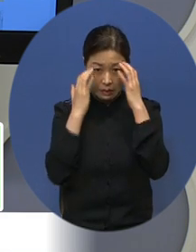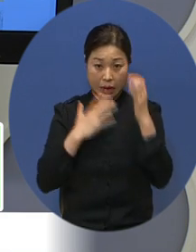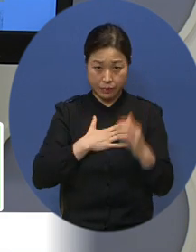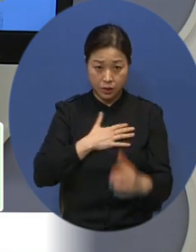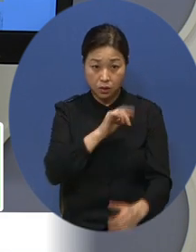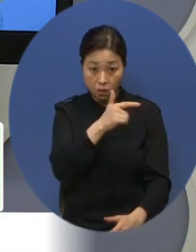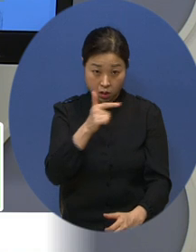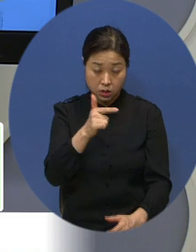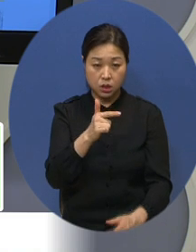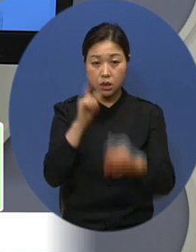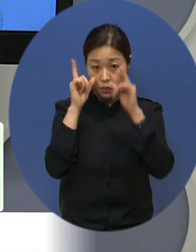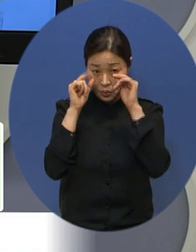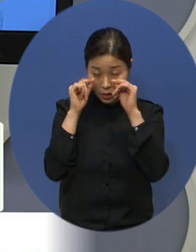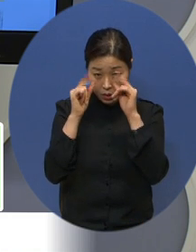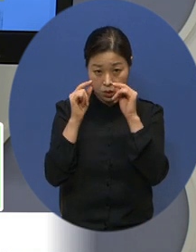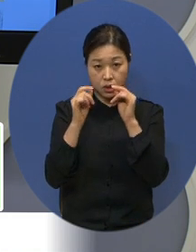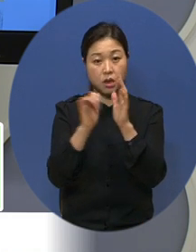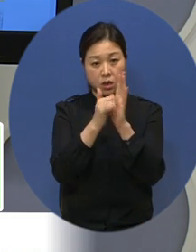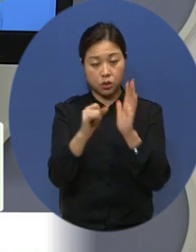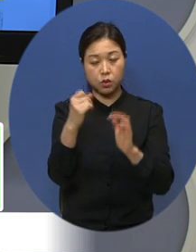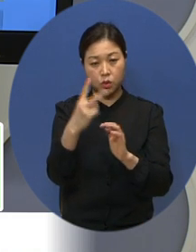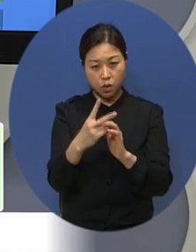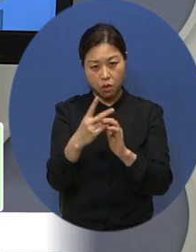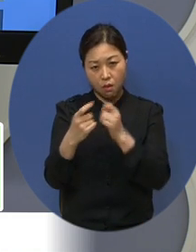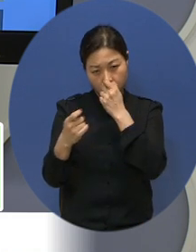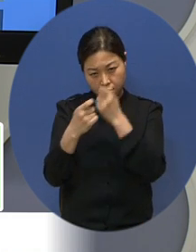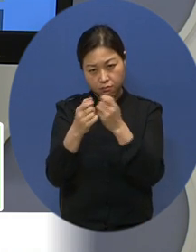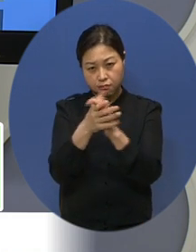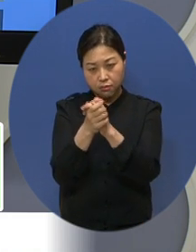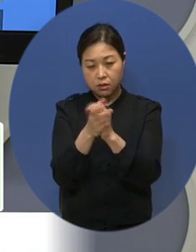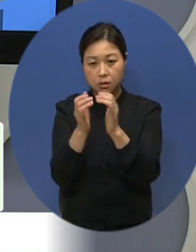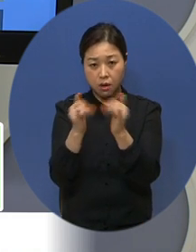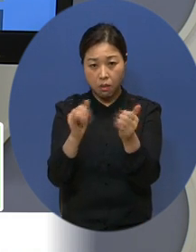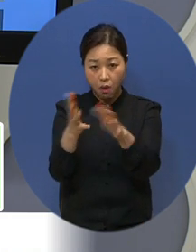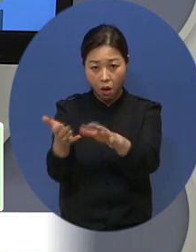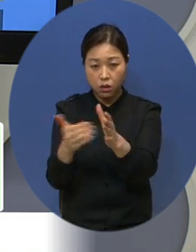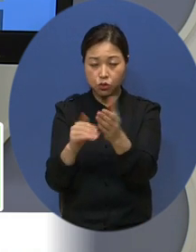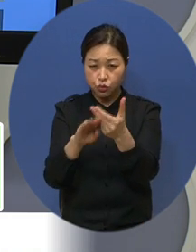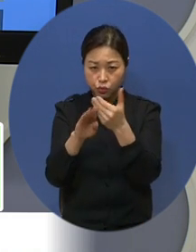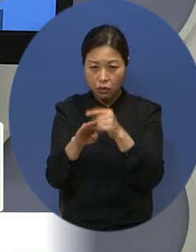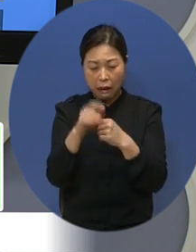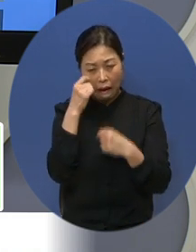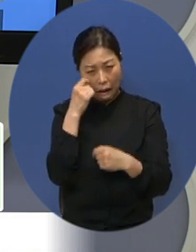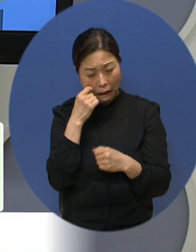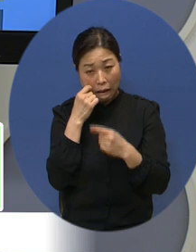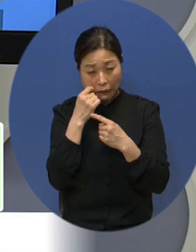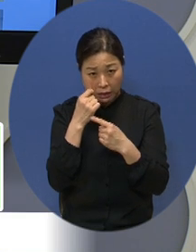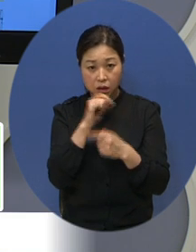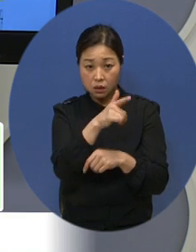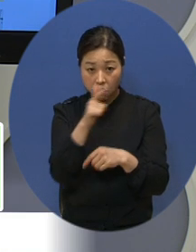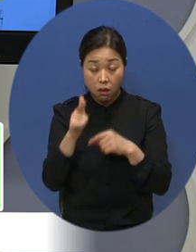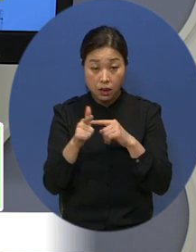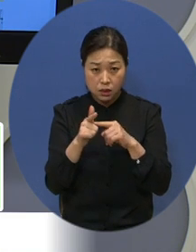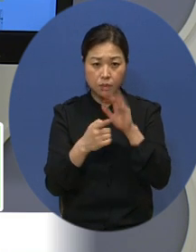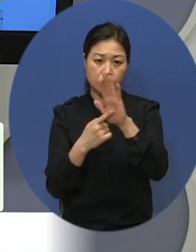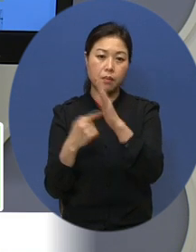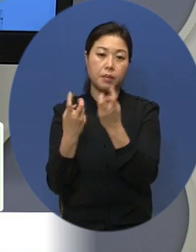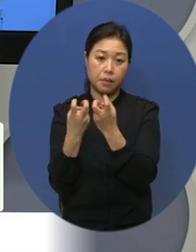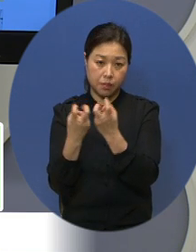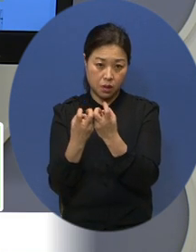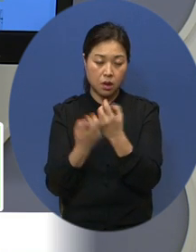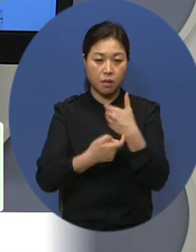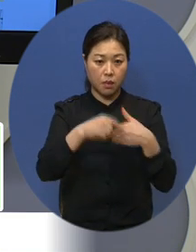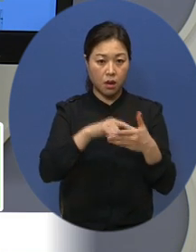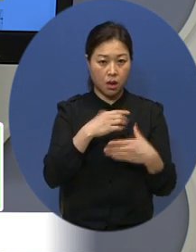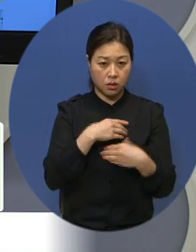또는 불면증 가족이나 가까운 사람을 이런 후에도 반응에 대한 대처방법 등 심리 안정과